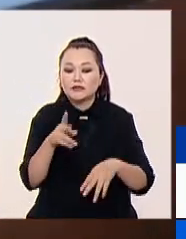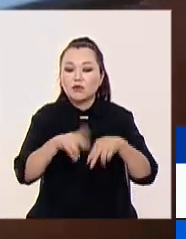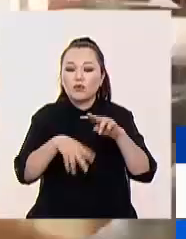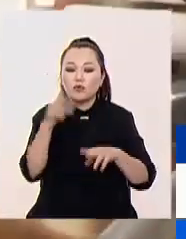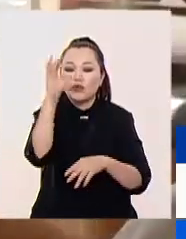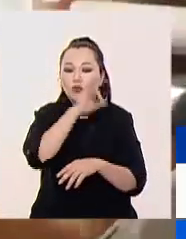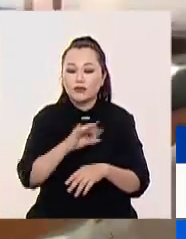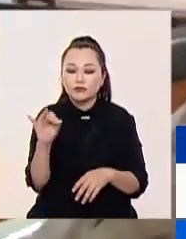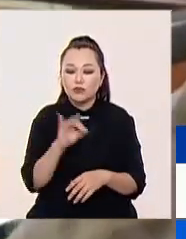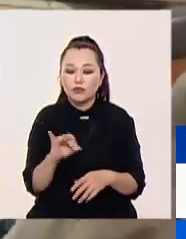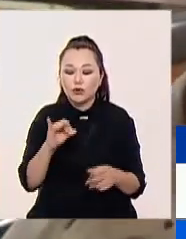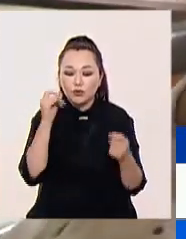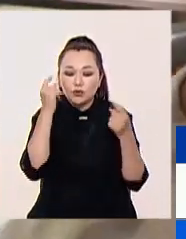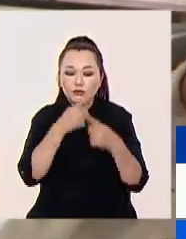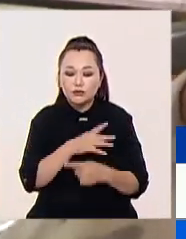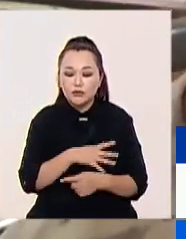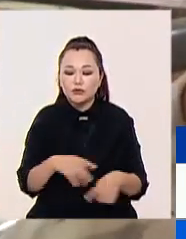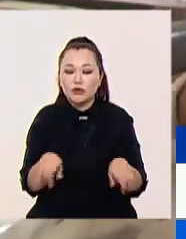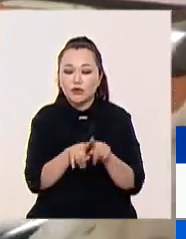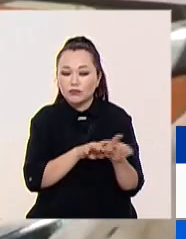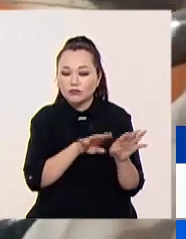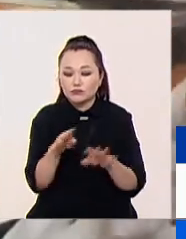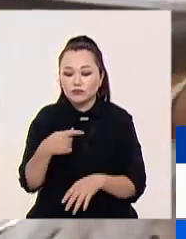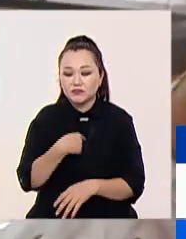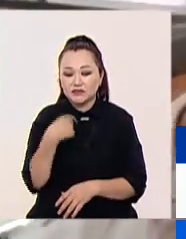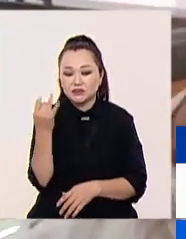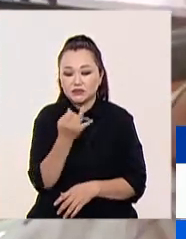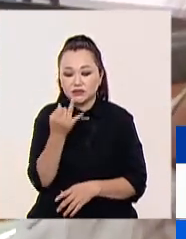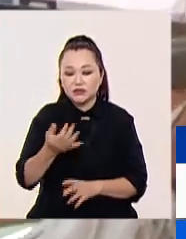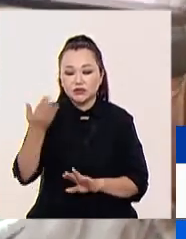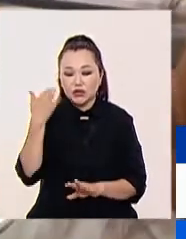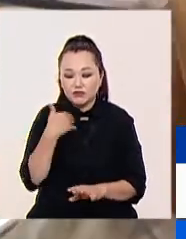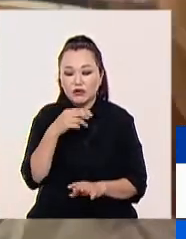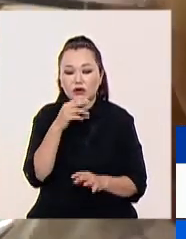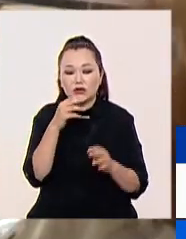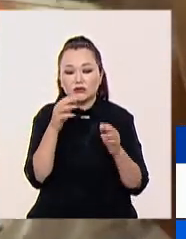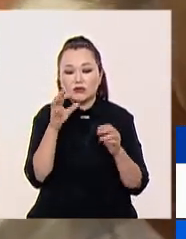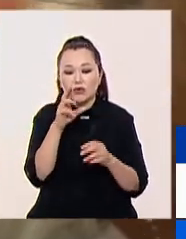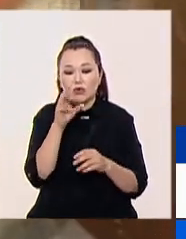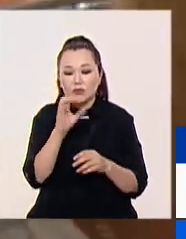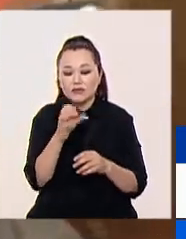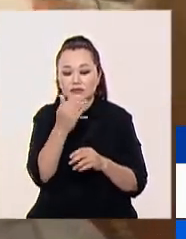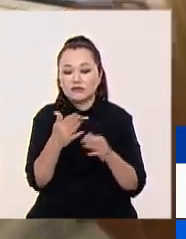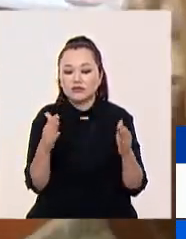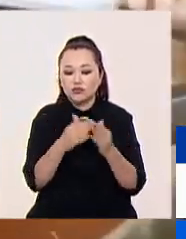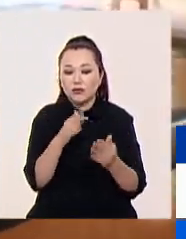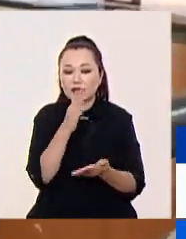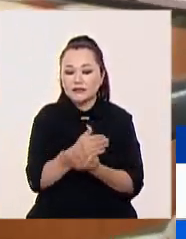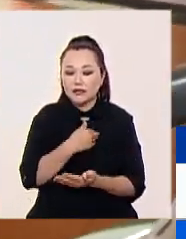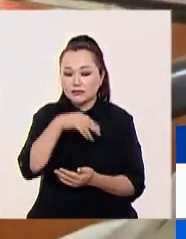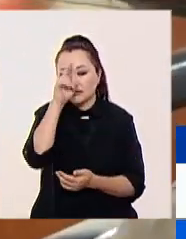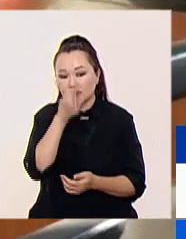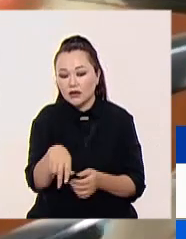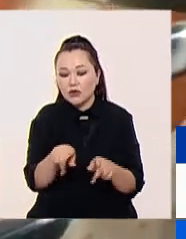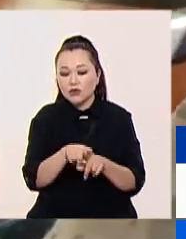тарихын білді. Мұндай шара мені қызықтырды. Бұған дейін көпестердің үйі бар екенін білмеппін. Осындай тарихи